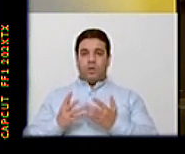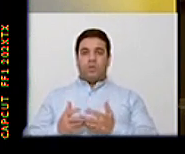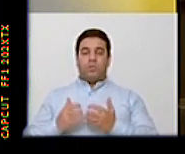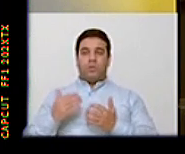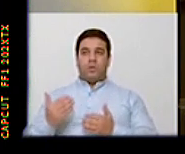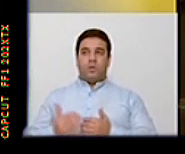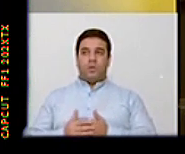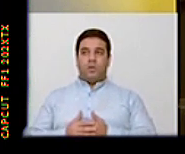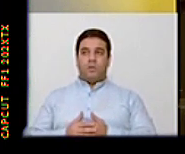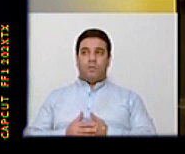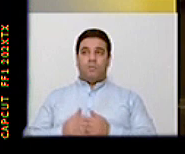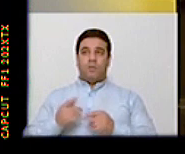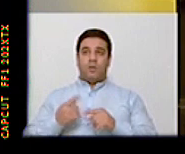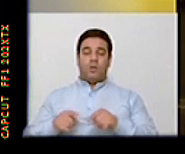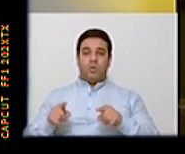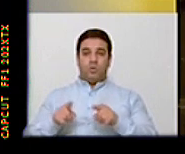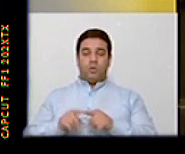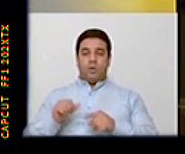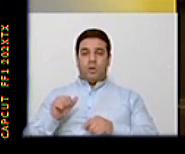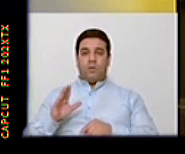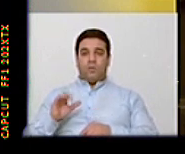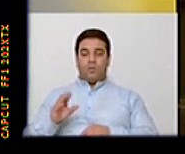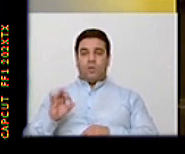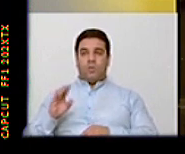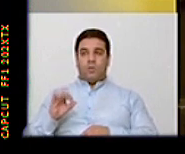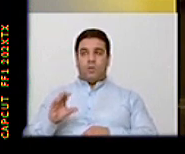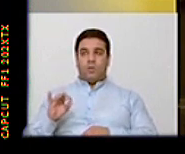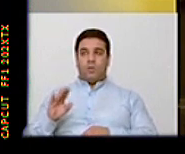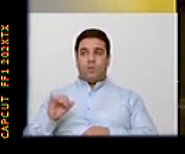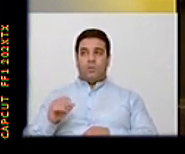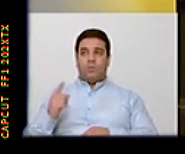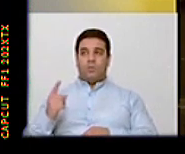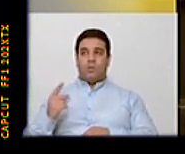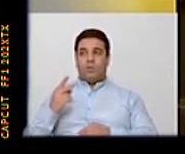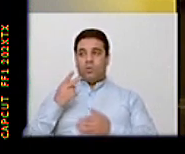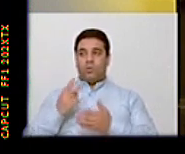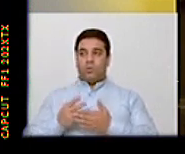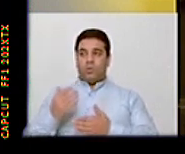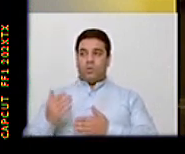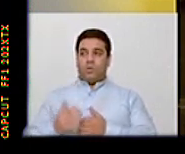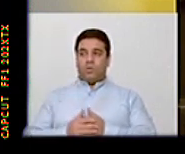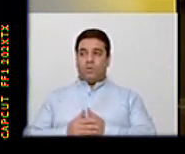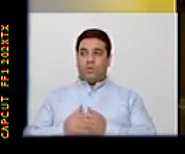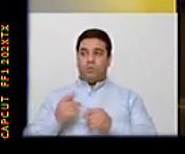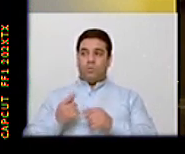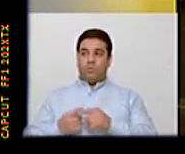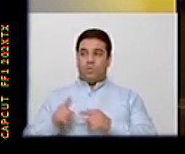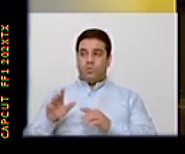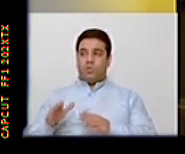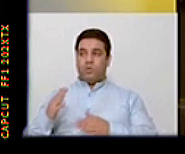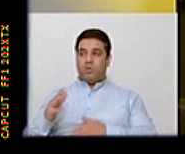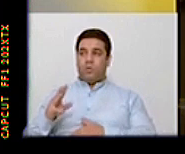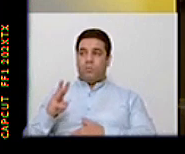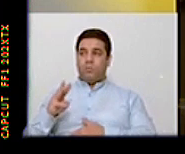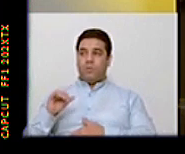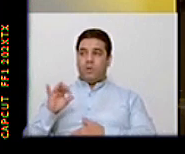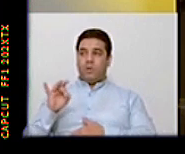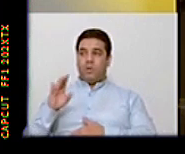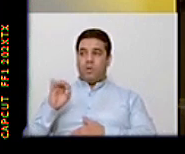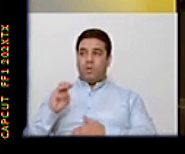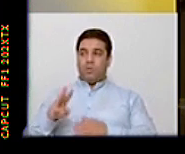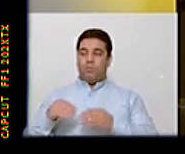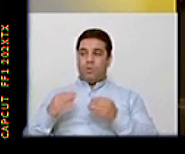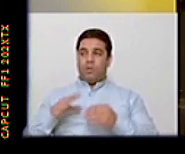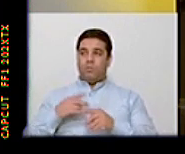hisoblanar ekan. Mana shunday avtotebranuvchi sistemalardan birini kuzataylik. Bu yerda metronom berilgan.